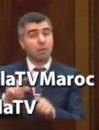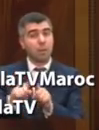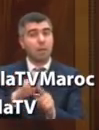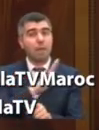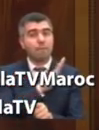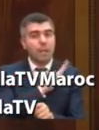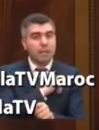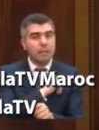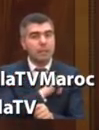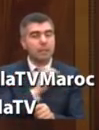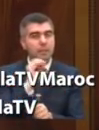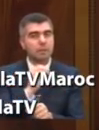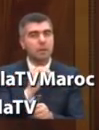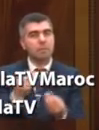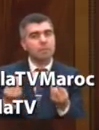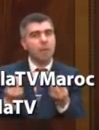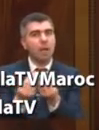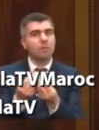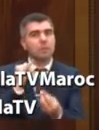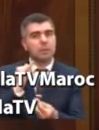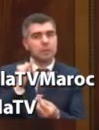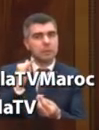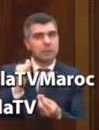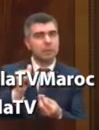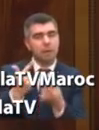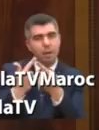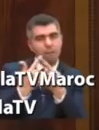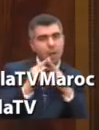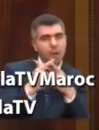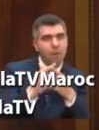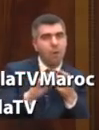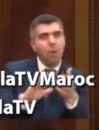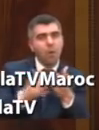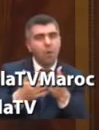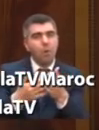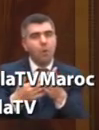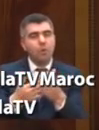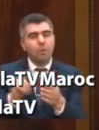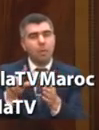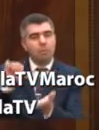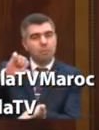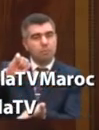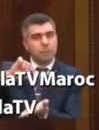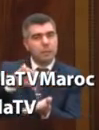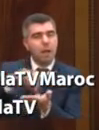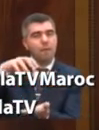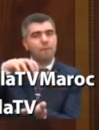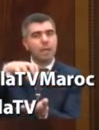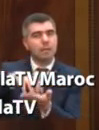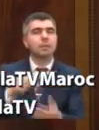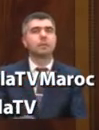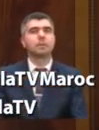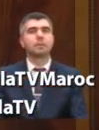الفلسطيني وتماسكه كأداة لا محيدة عنها لبناء الدولة الفلسطينية الموحدة. السيد